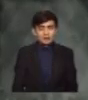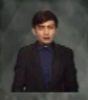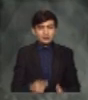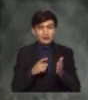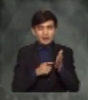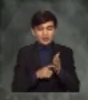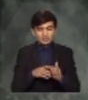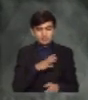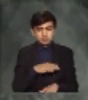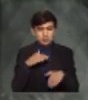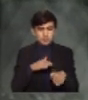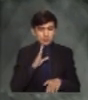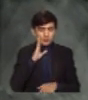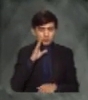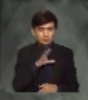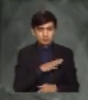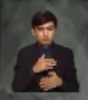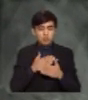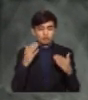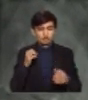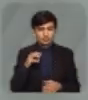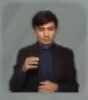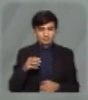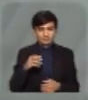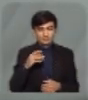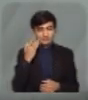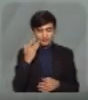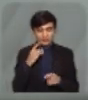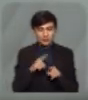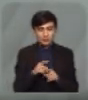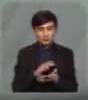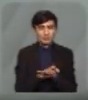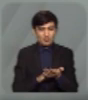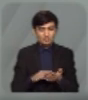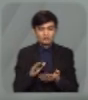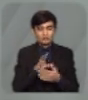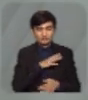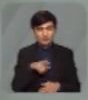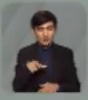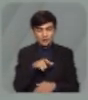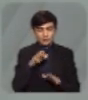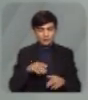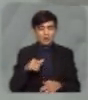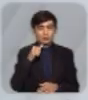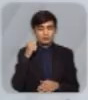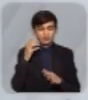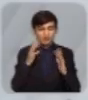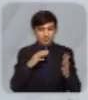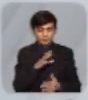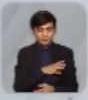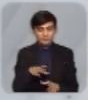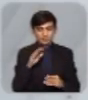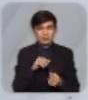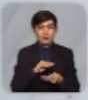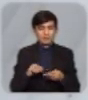Караганец с утра стояли в пробках дольше обычного. За ночь дороги, расчищенные с неимоверными усилиями после прошлого бурана, опять замело. На окраинах